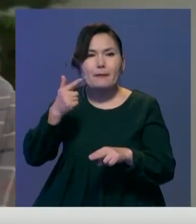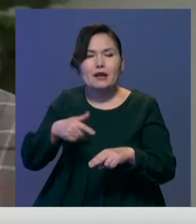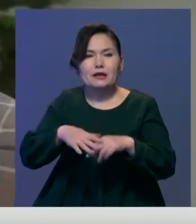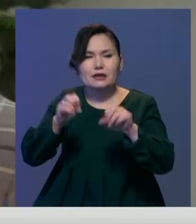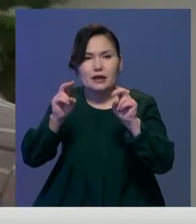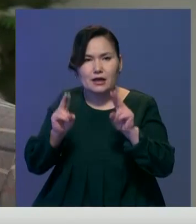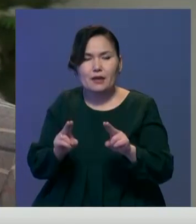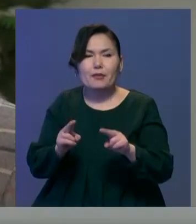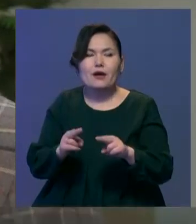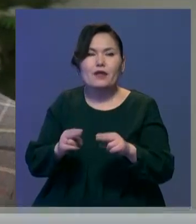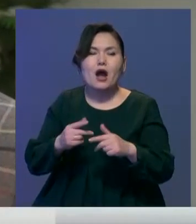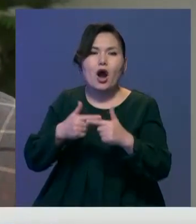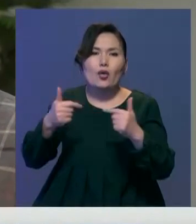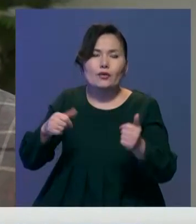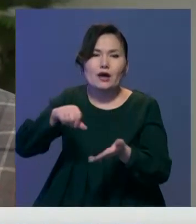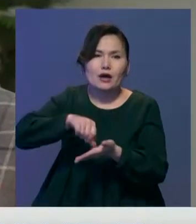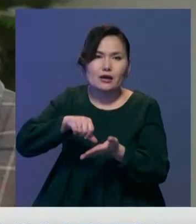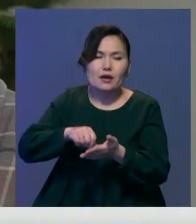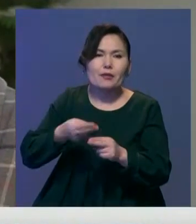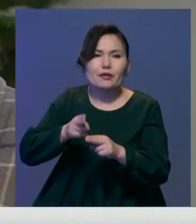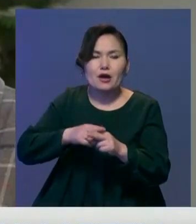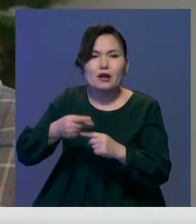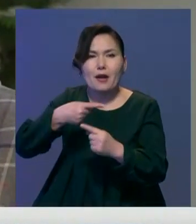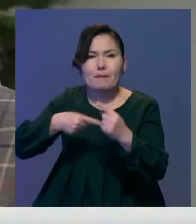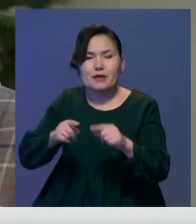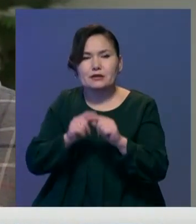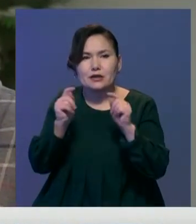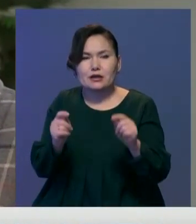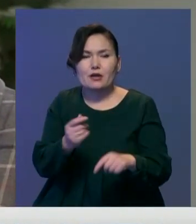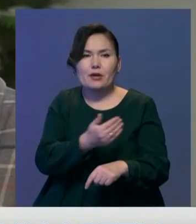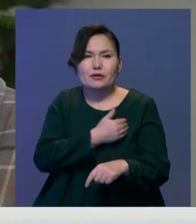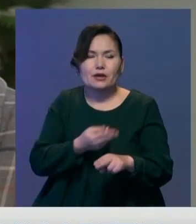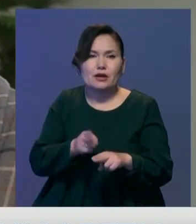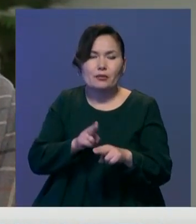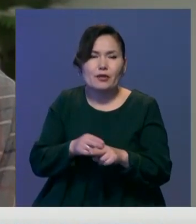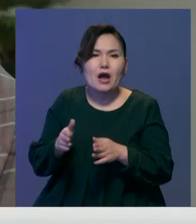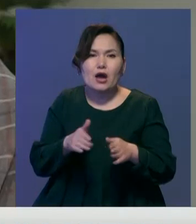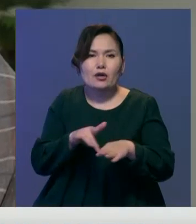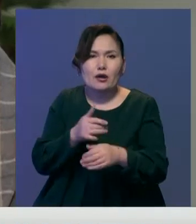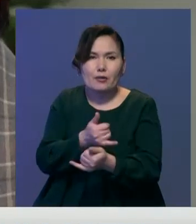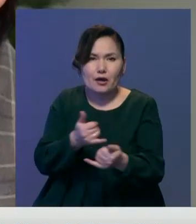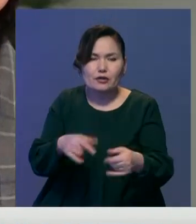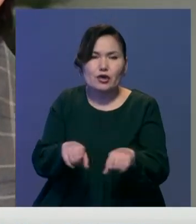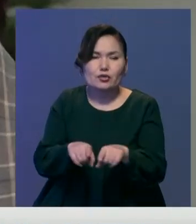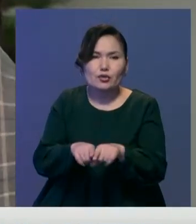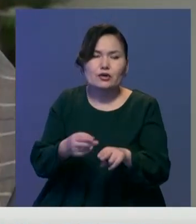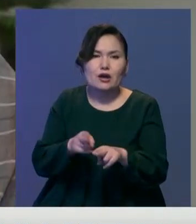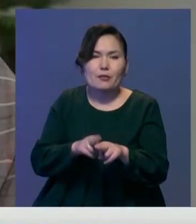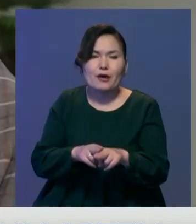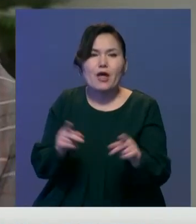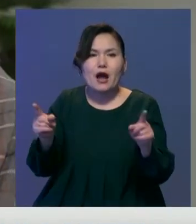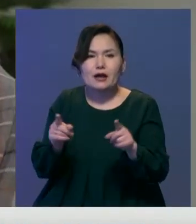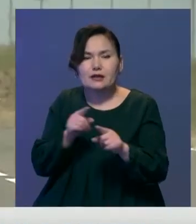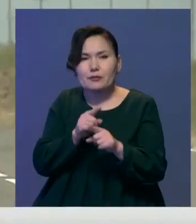сарапшыларды, қонақ үй бизнесінің өкілдерін, қолөнер шеберлерін шақырмақпыз. Жол бойындағы қызмет көрсетушілер мен гидтерге қысқа мерзімді